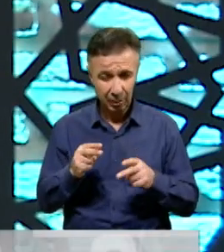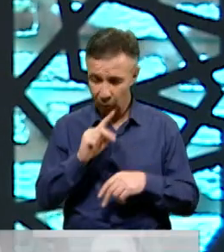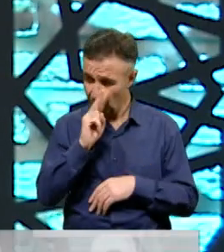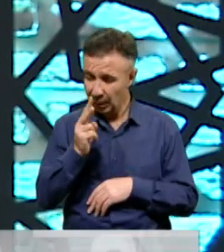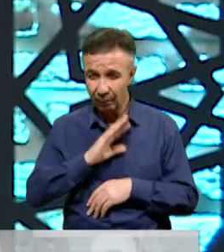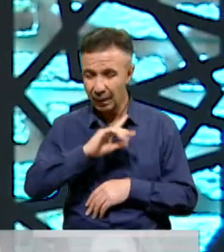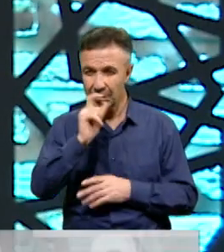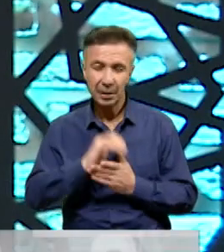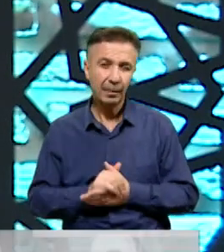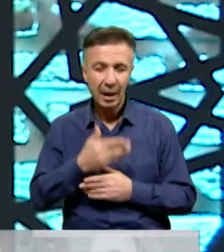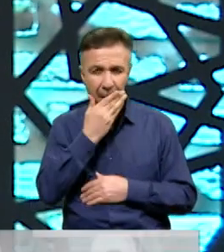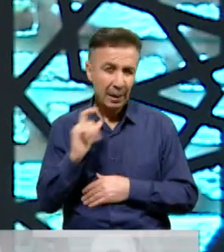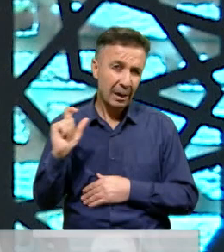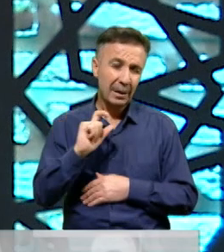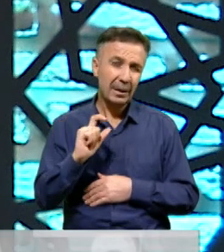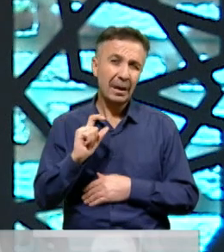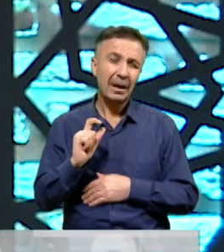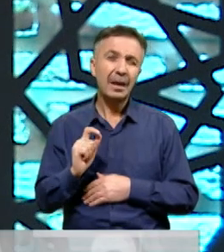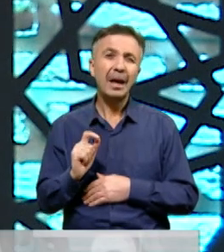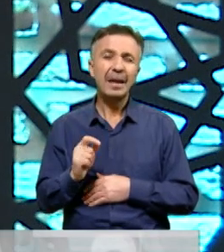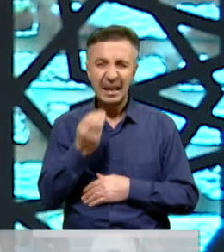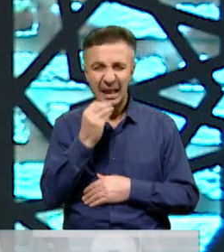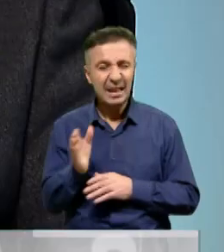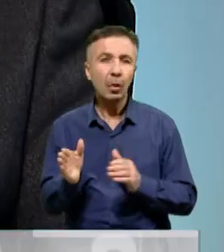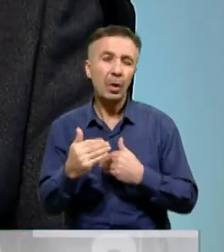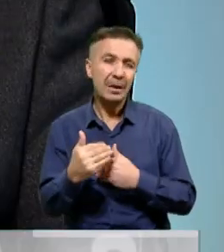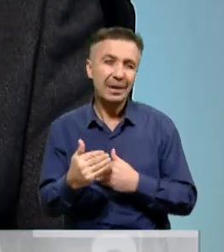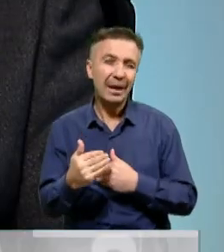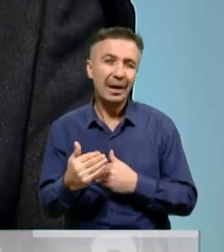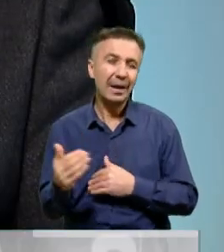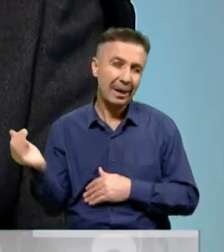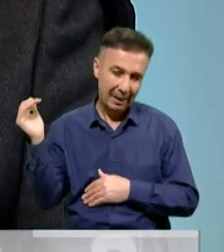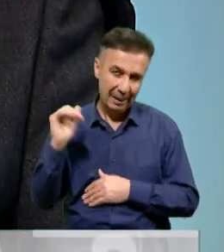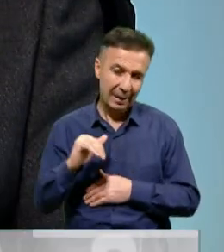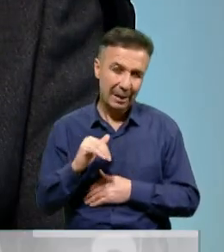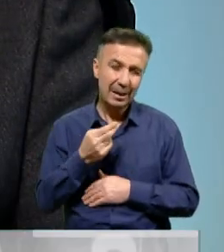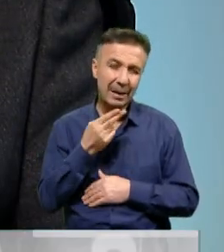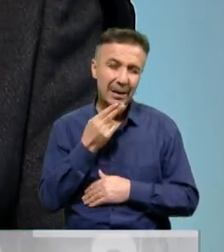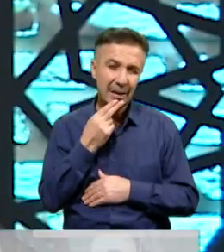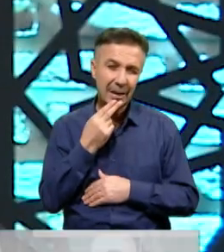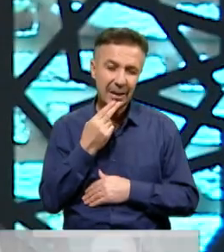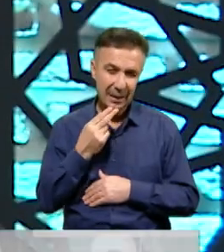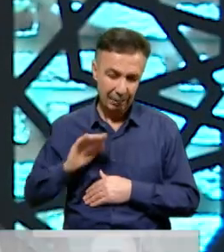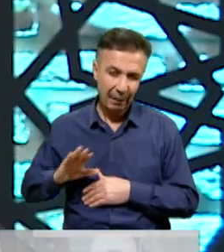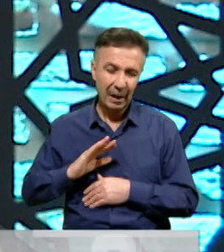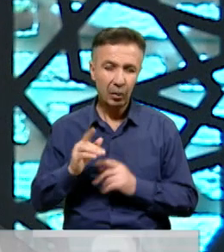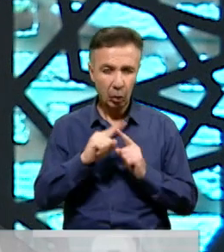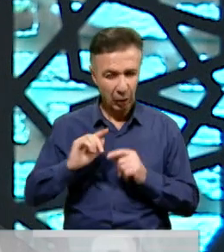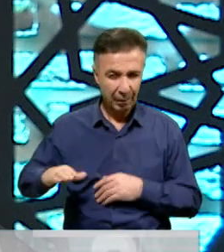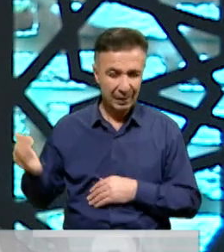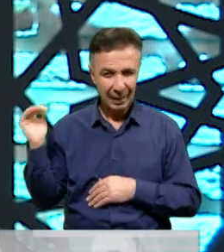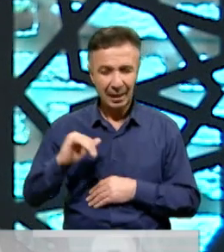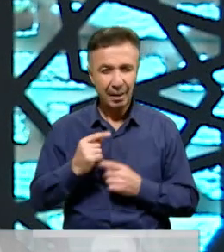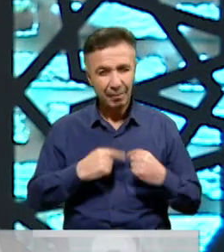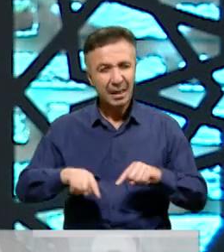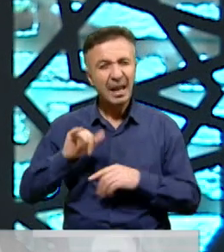mıdır? Ramazan'da gıda kolisi de getirdiler diyor. Tabii kızıma ve torunlarıma getirdiler. Haliyle bizim evimizde olduğu için biz